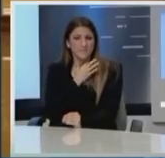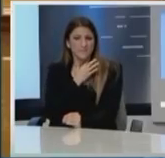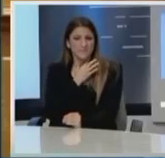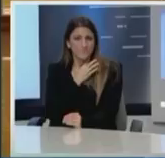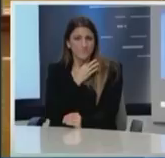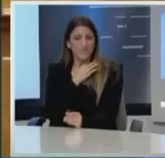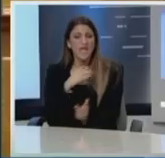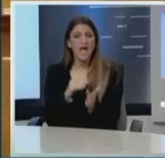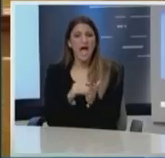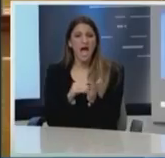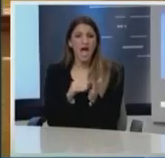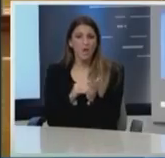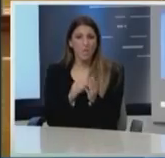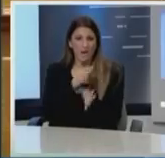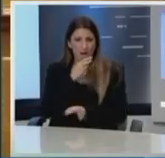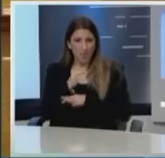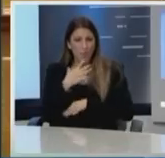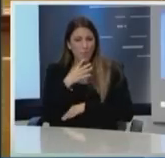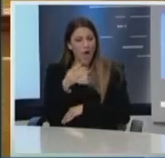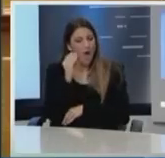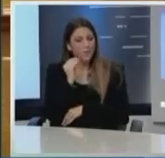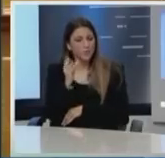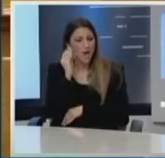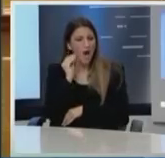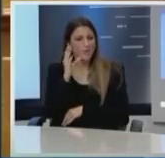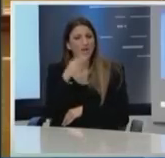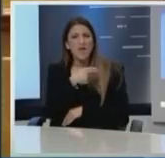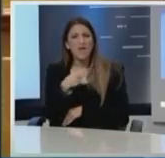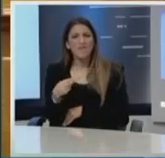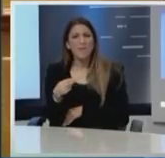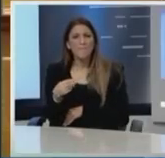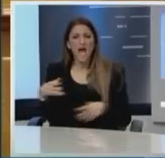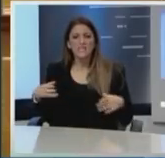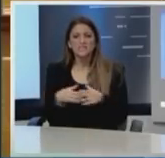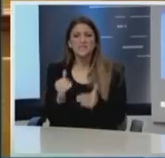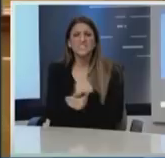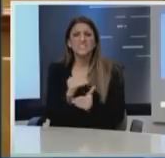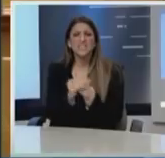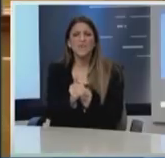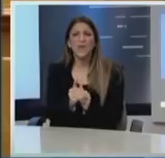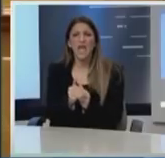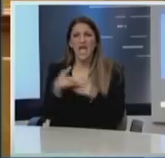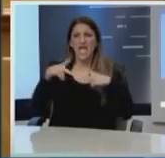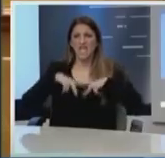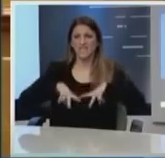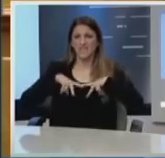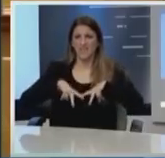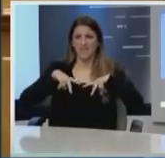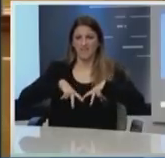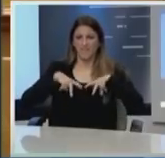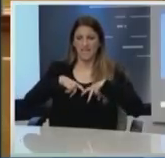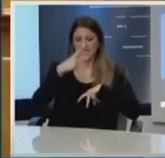Και για να πάμε λίγο παρακάτω, επειδή άκουσα πολλά με τη θεωρία συνωμοσίας ότι ο ΣΥΡΙΖΑ για να ξέρετε τι είναι,